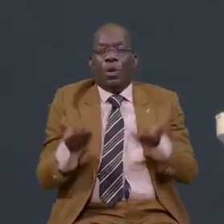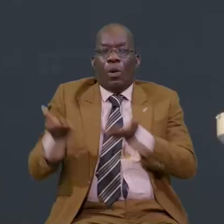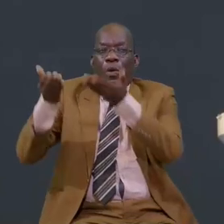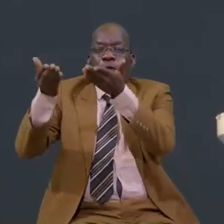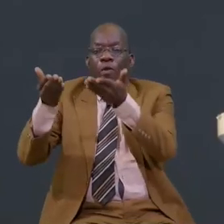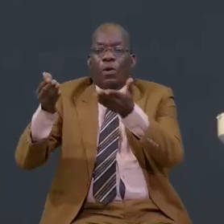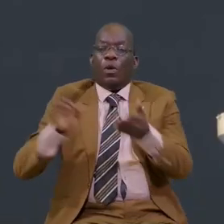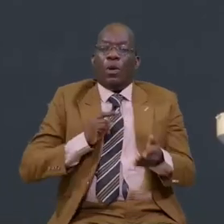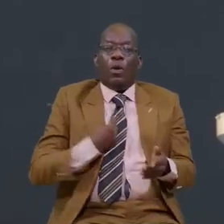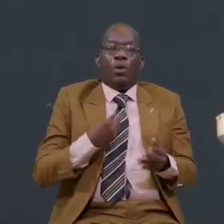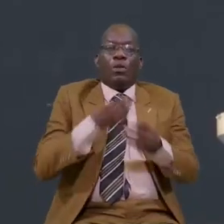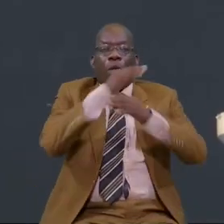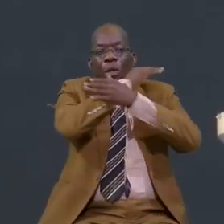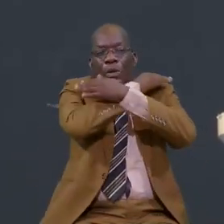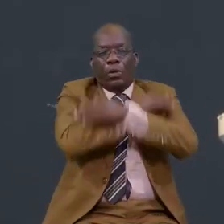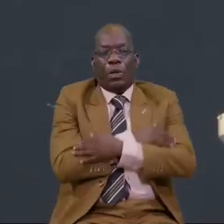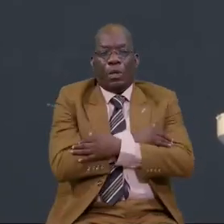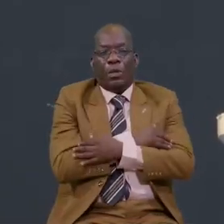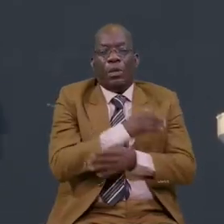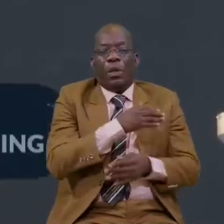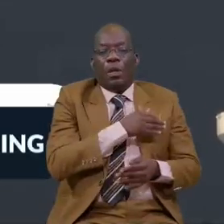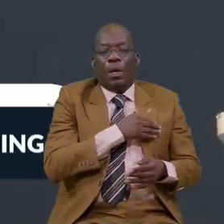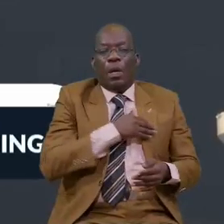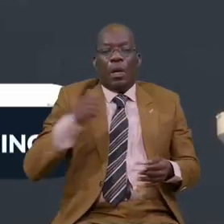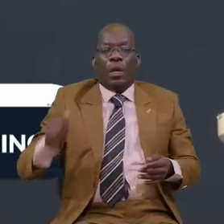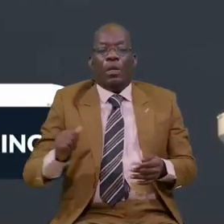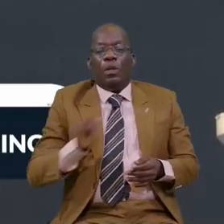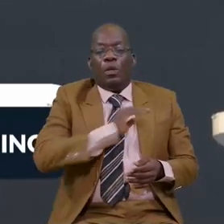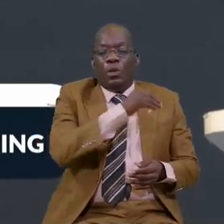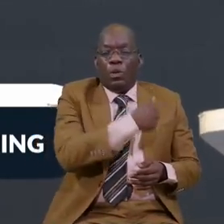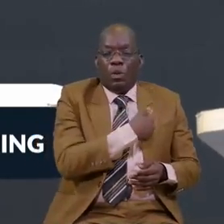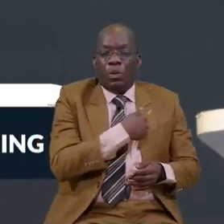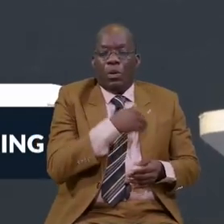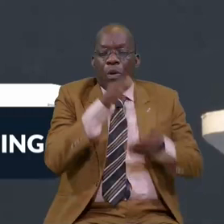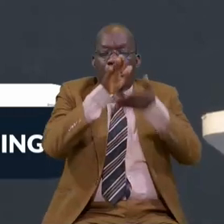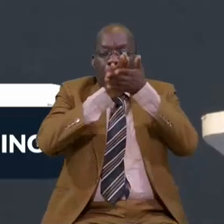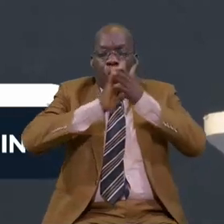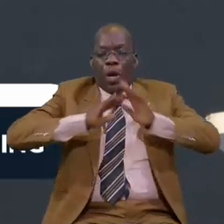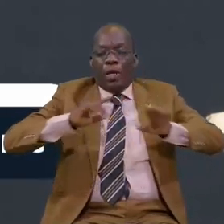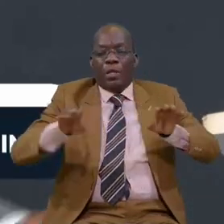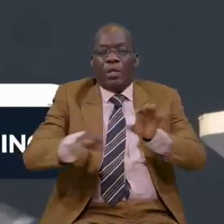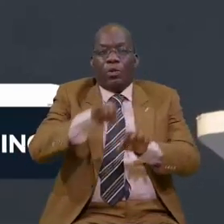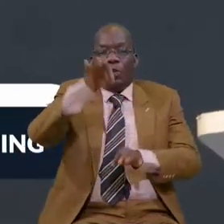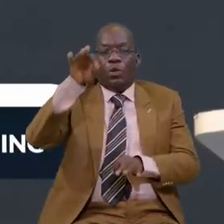de joug, nous offrant le repos et